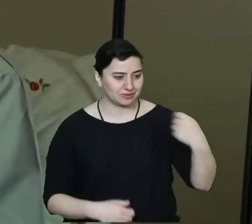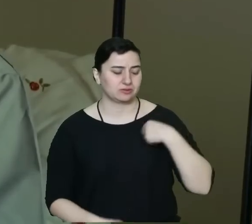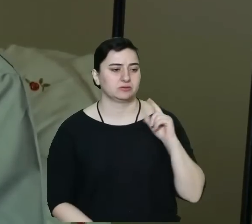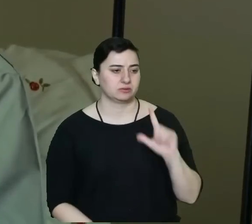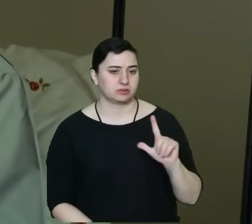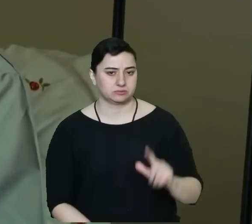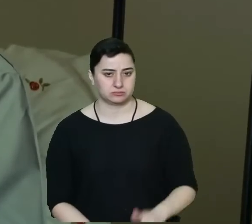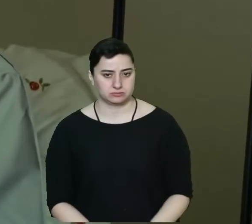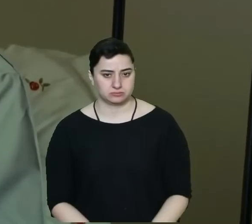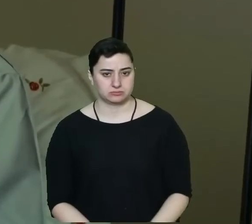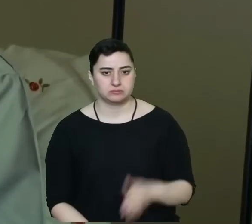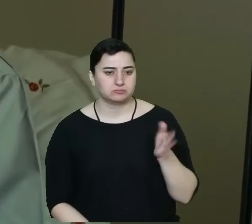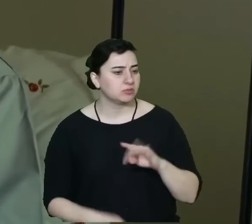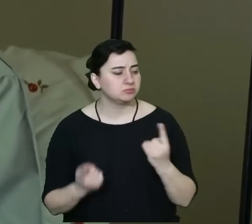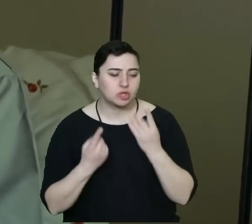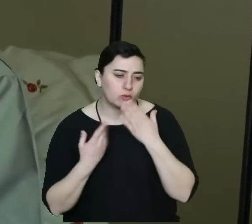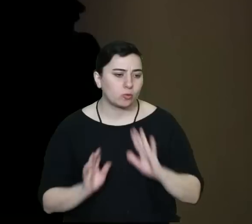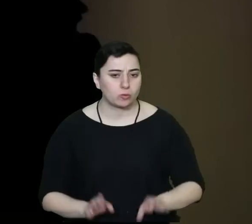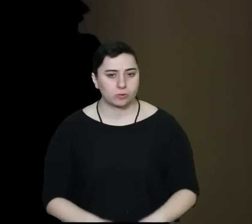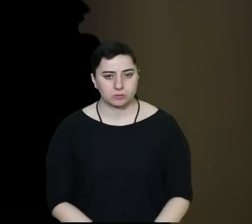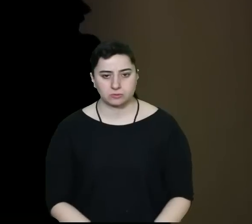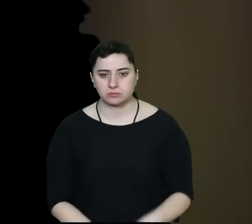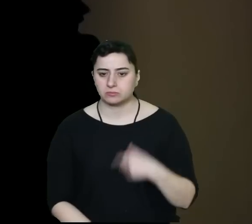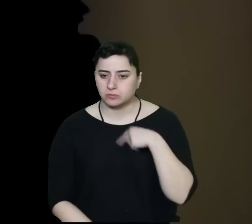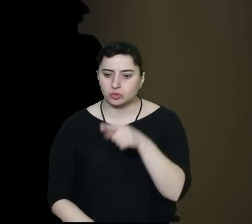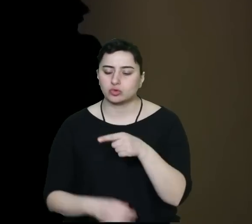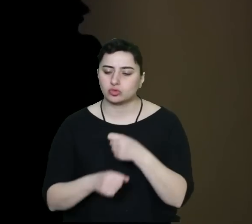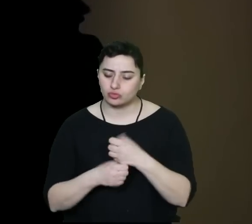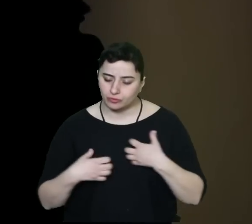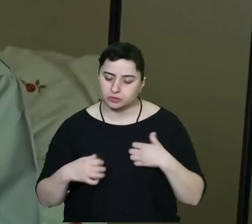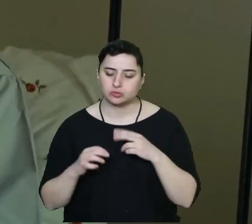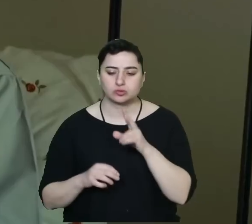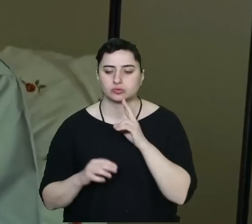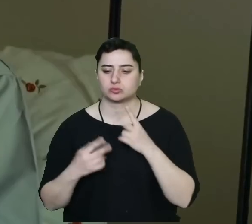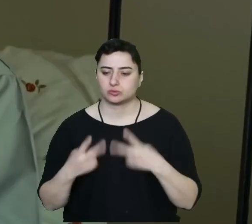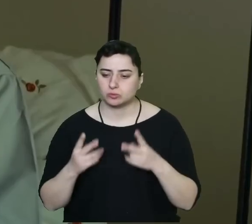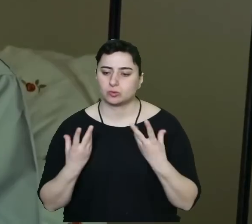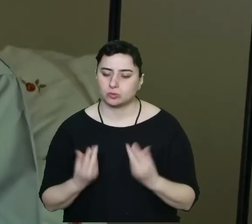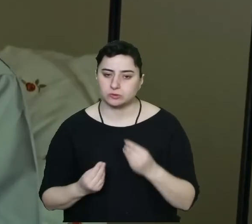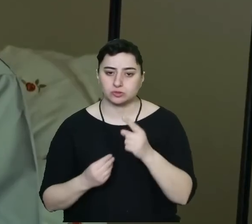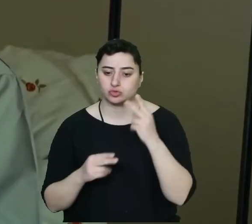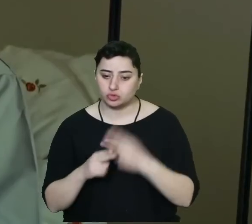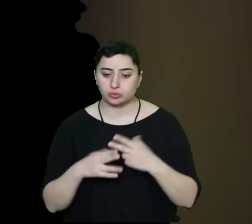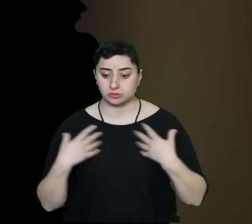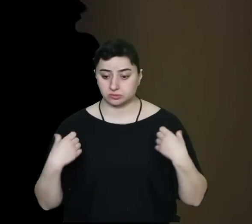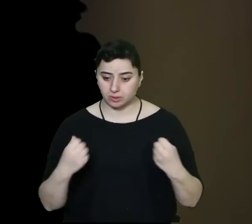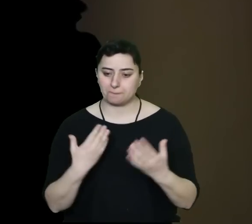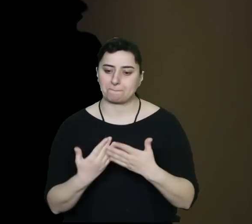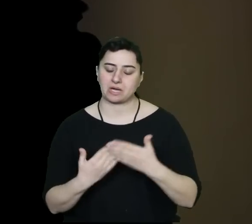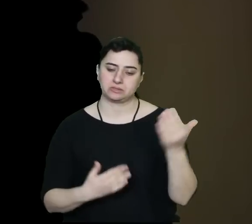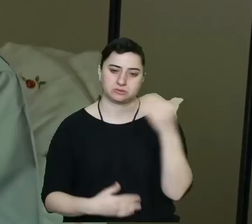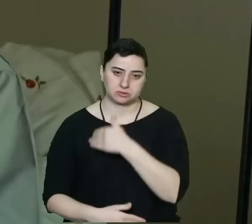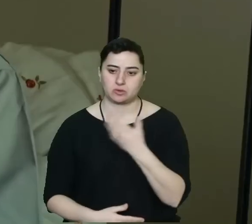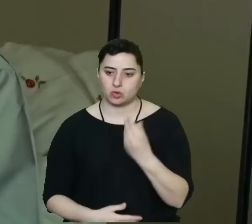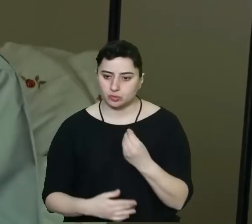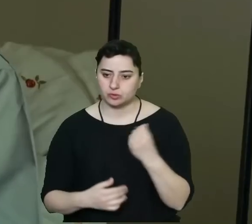kadar. Başka bir şey değil. Sana güvenimiz sonsuz Adnancığım. Bir an önce iyileş, Maraş'a gel. Tekrar geçmiş